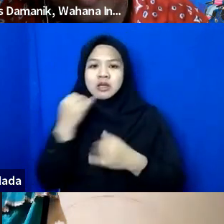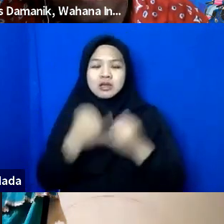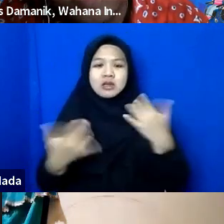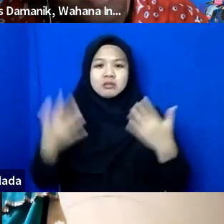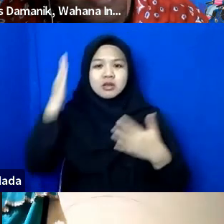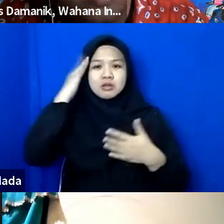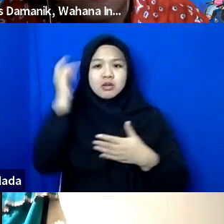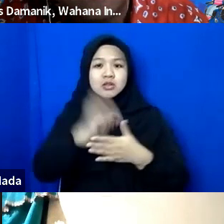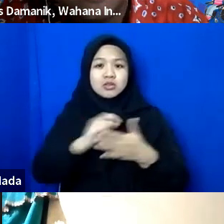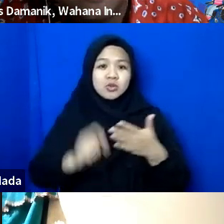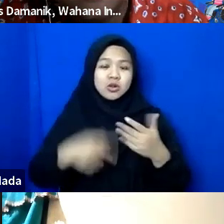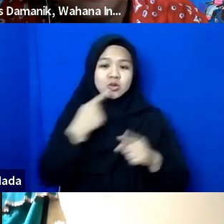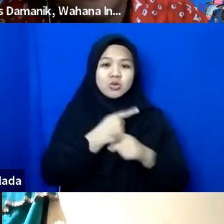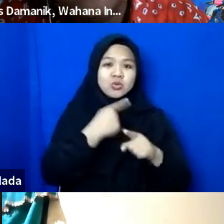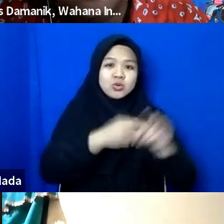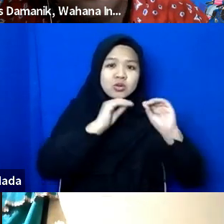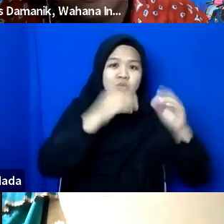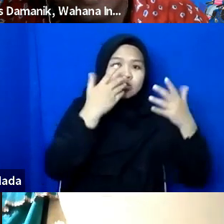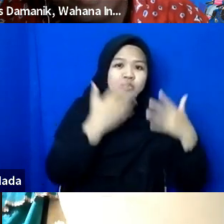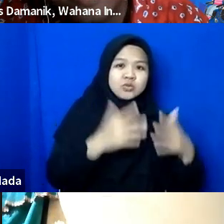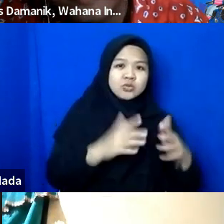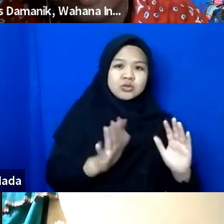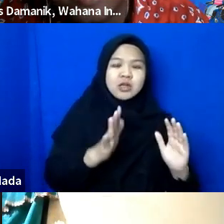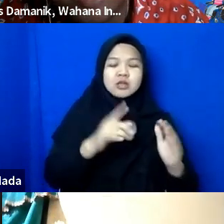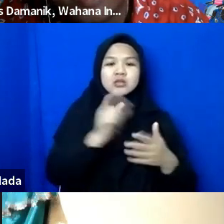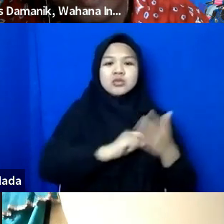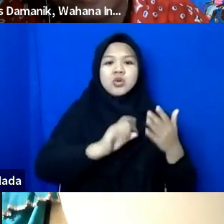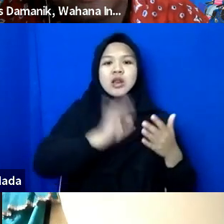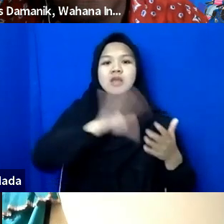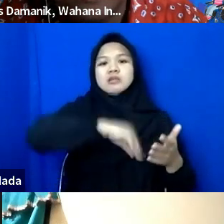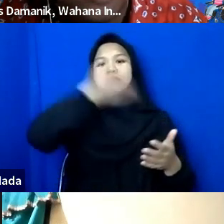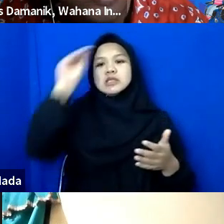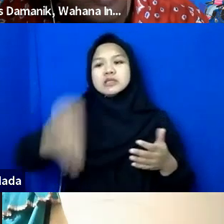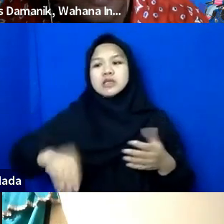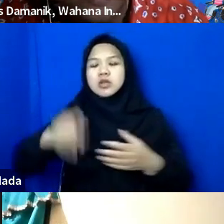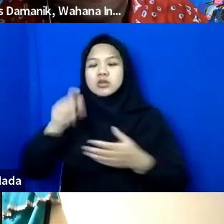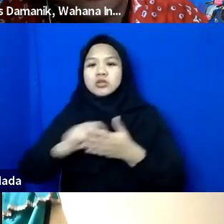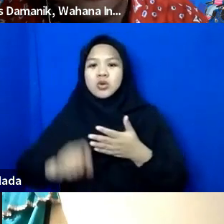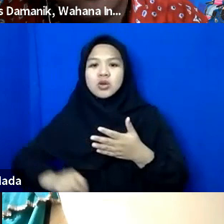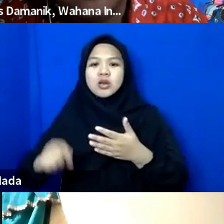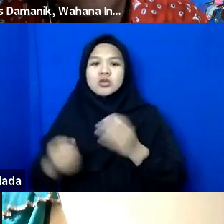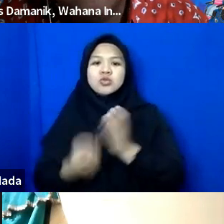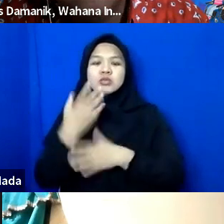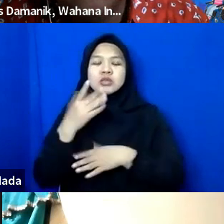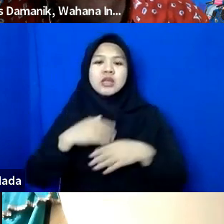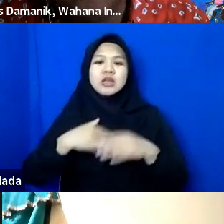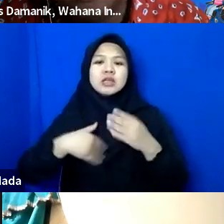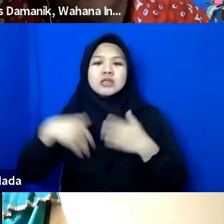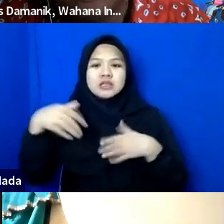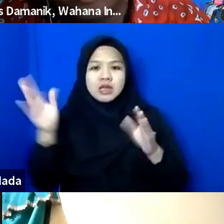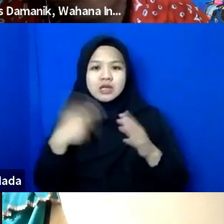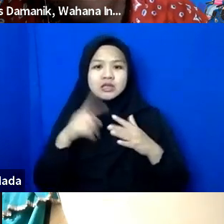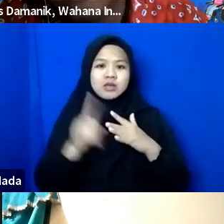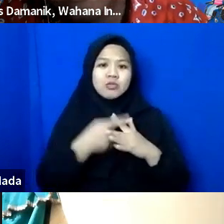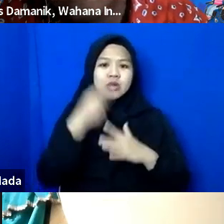sekolah dan guru yang kental ati itu pindah ke ke sekolah lain dan sekolah itu kehilangan resorsis lagi kita mulai lagi dari